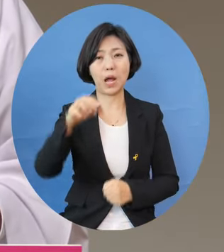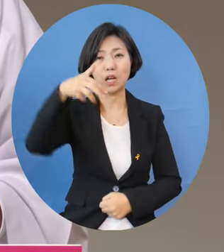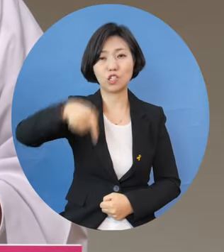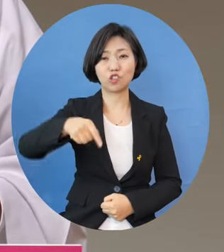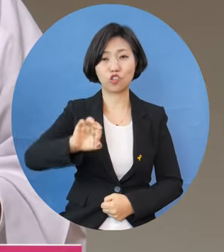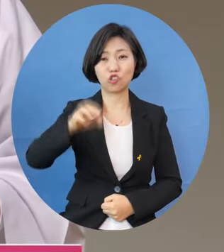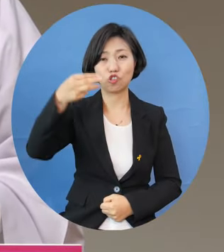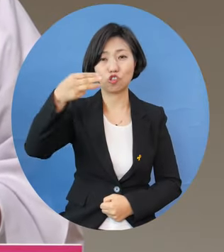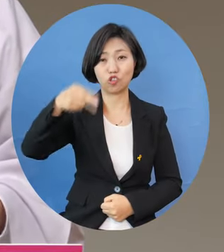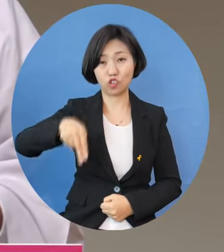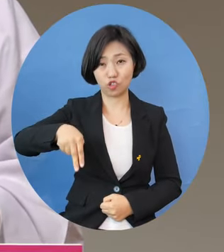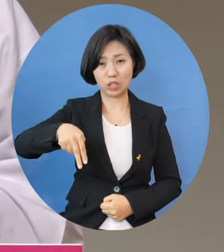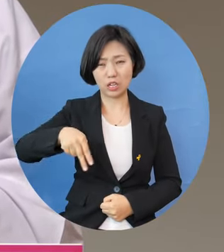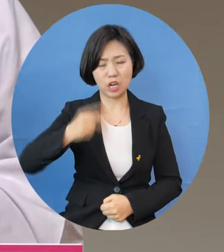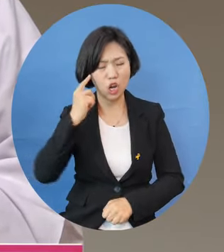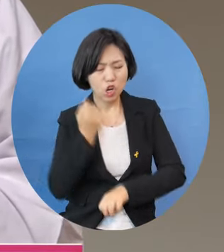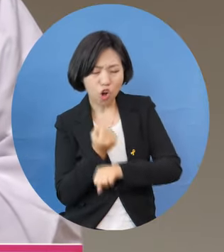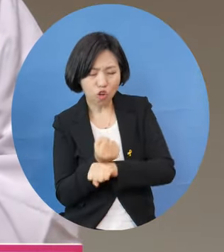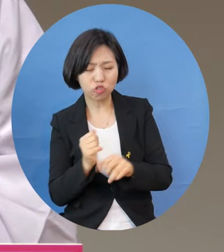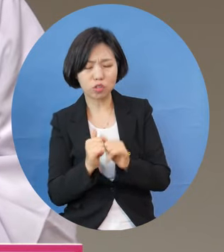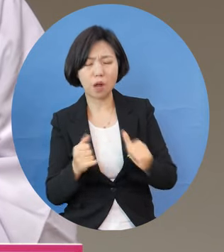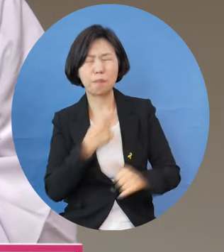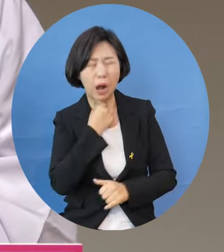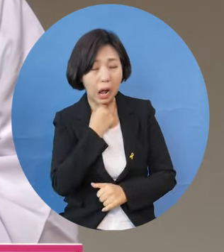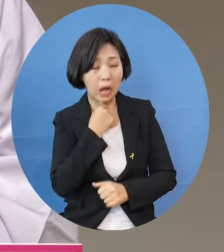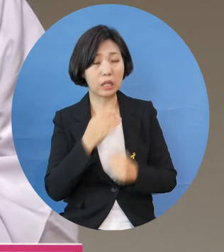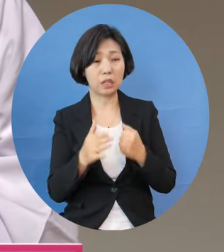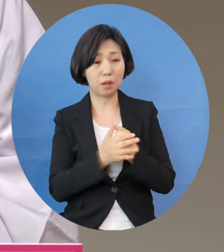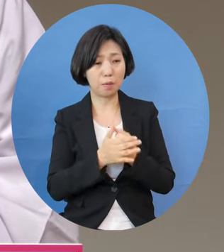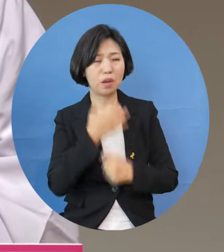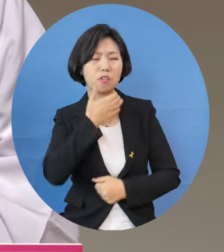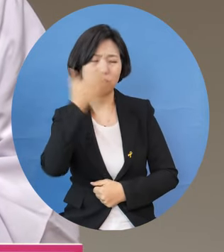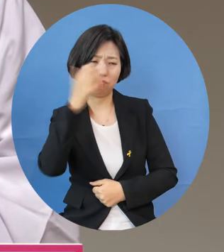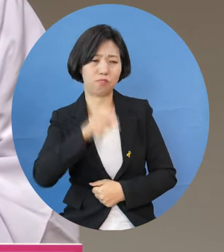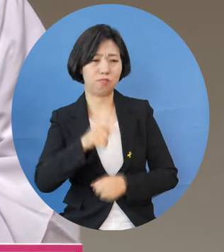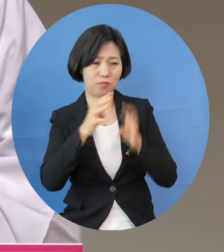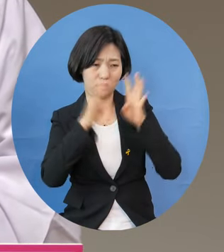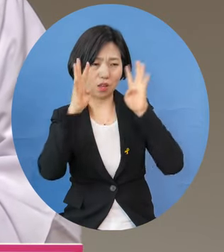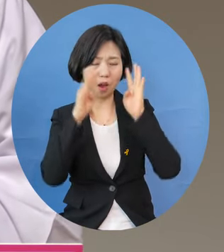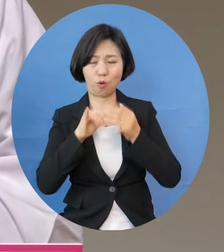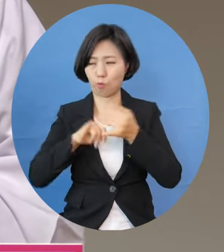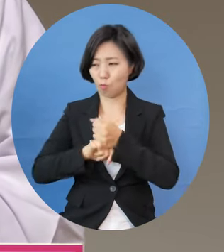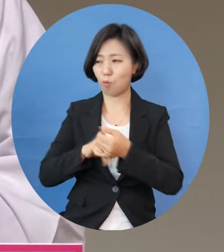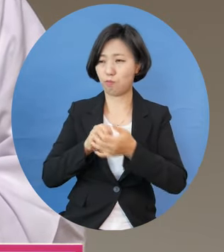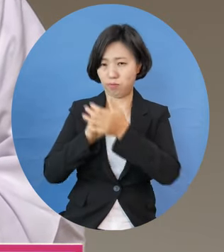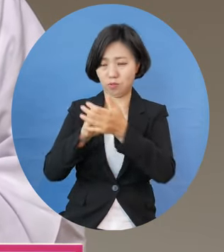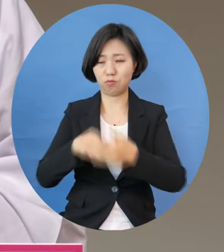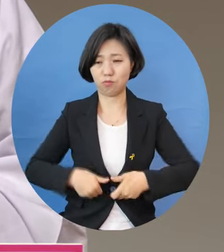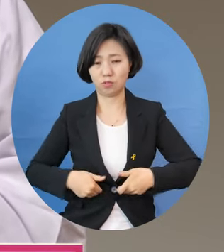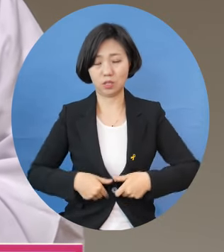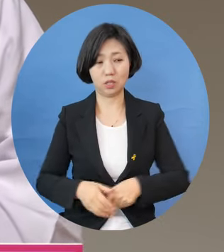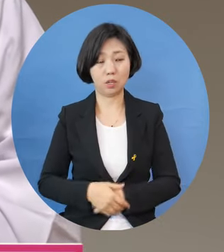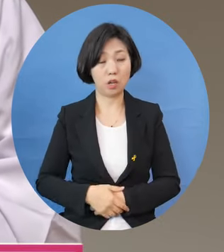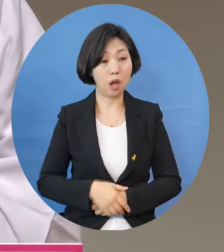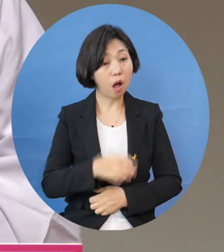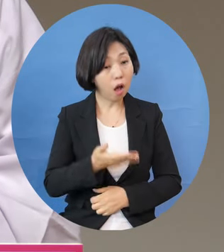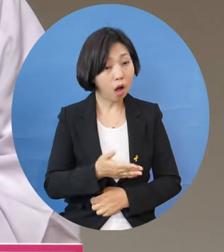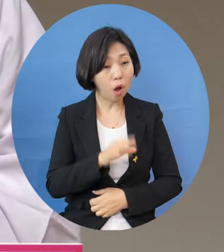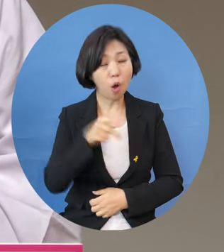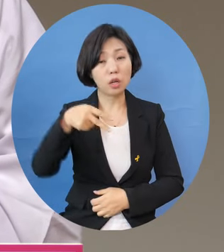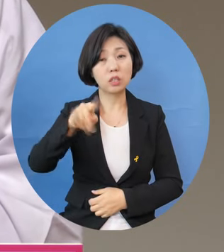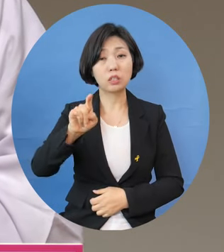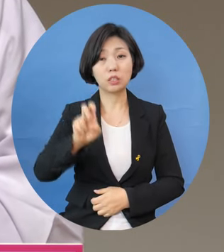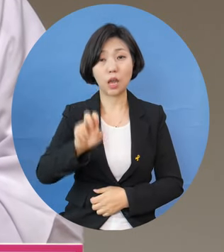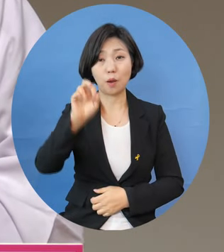그러려면 파충류 연구하는 게 주로 막 예를 들면 생물학과 아니겠어요, 그죠? 네, 그죠. 그래 생물학과인데 그 파충류